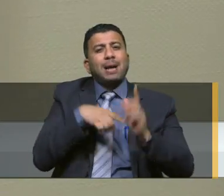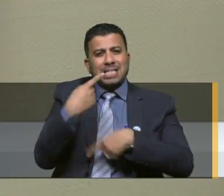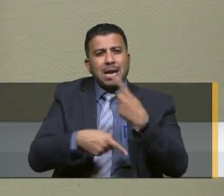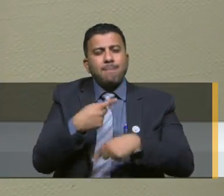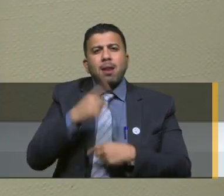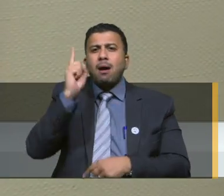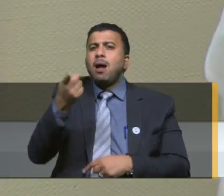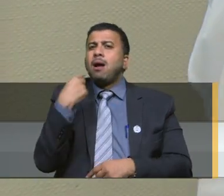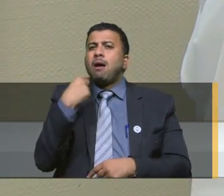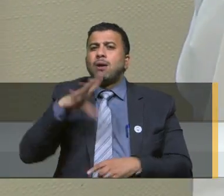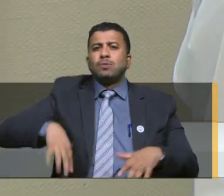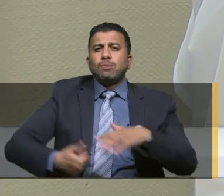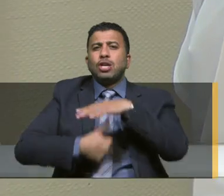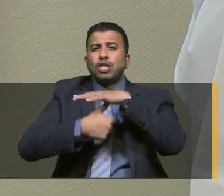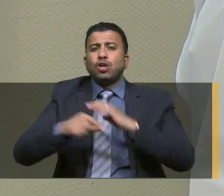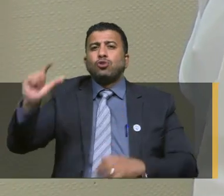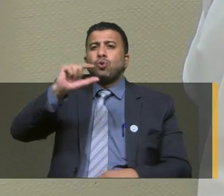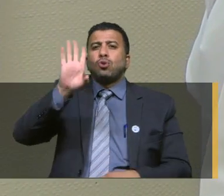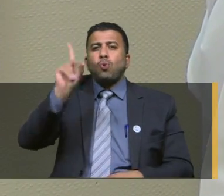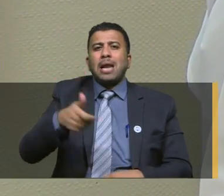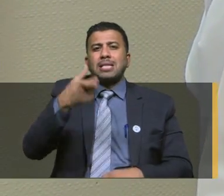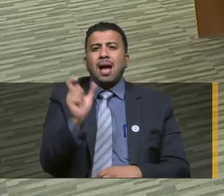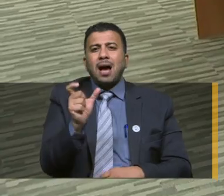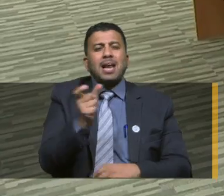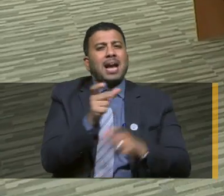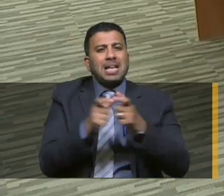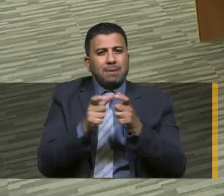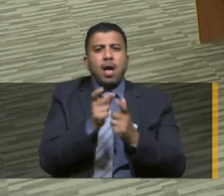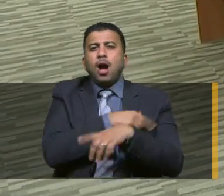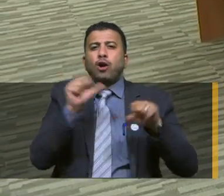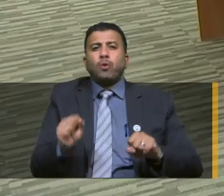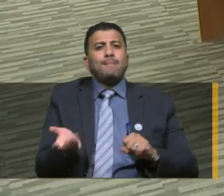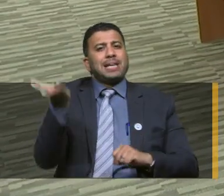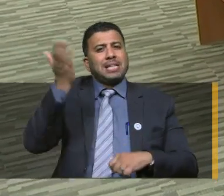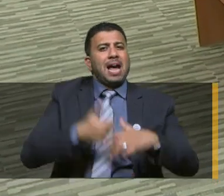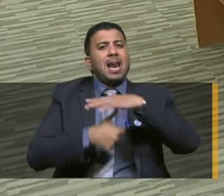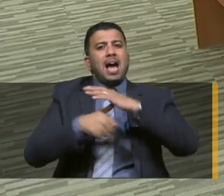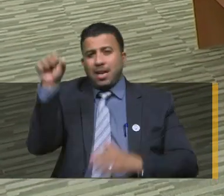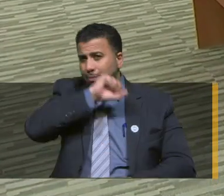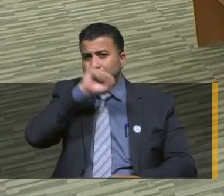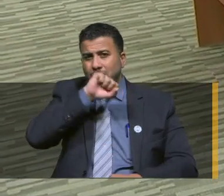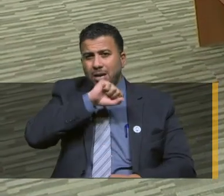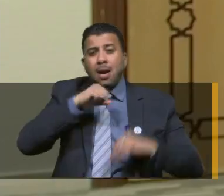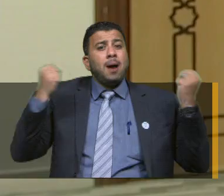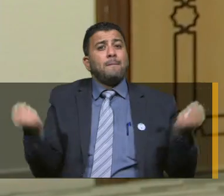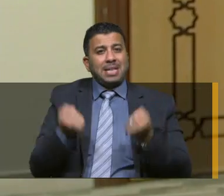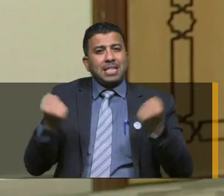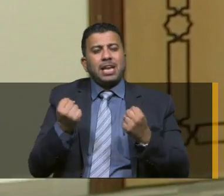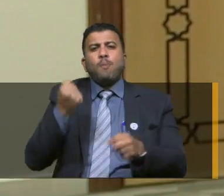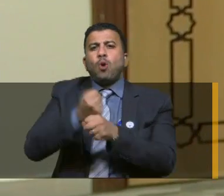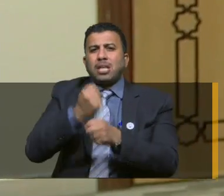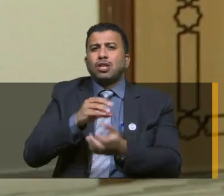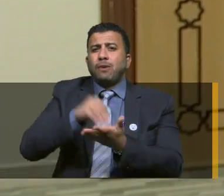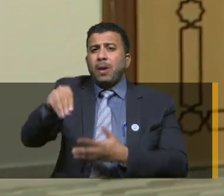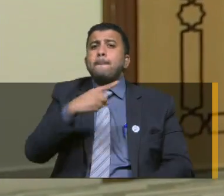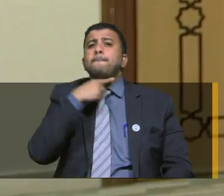استكمالا لتنفيذ قرار صاحب السمو الشيخ الدكتور سلطان بن محمد القاسمي عضو المجلس الأعلى حاكم الشارقة